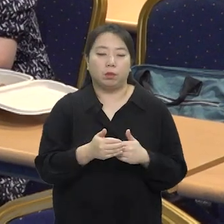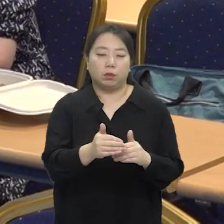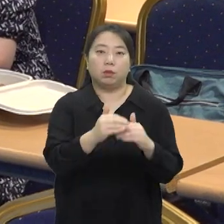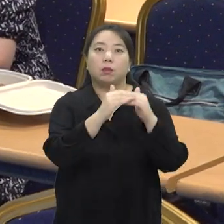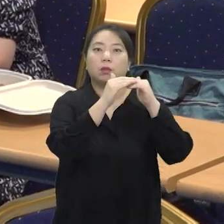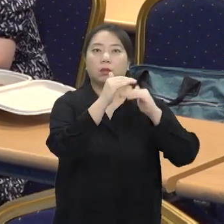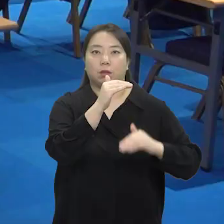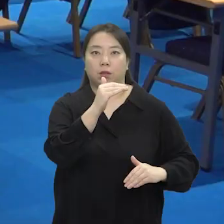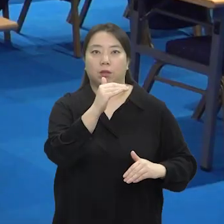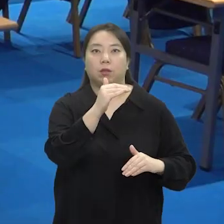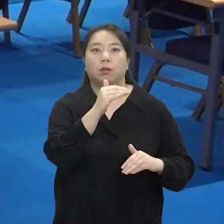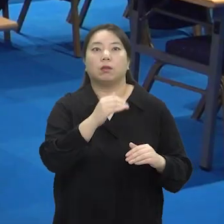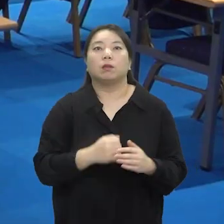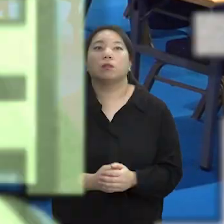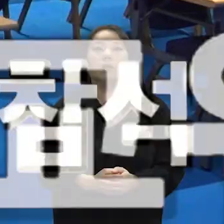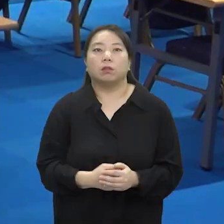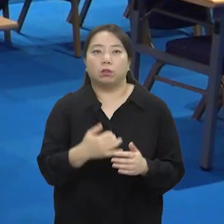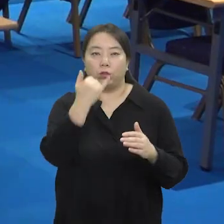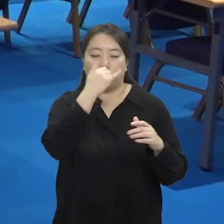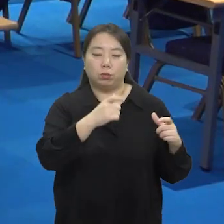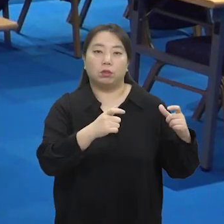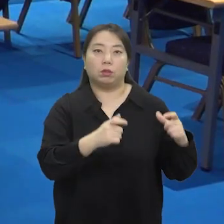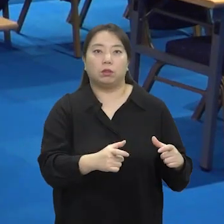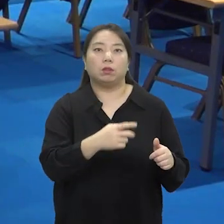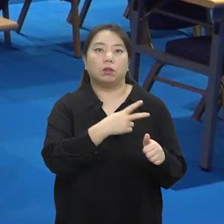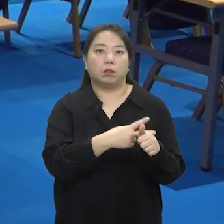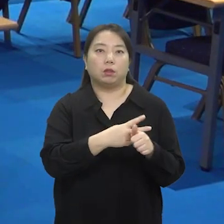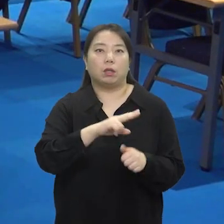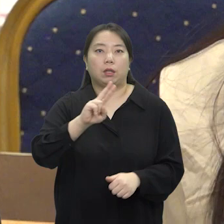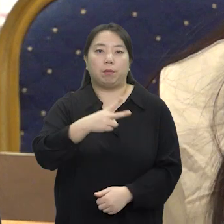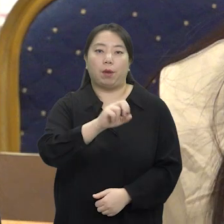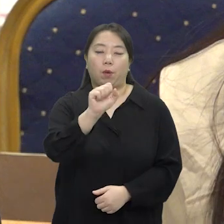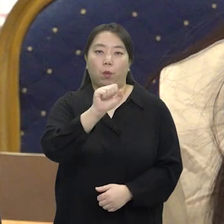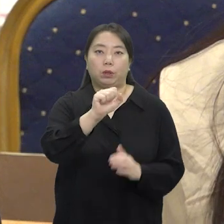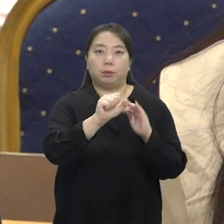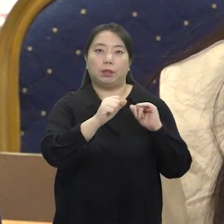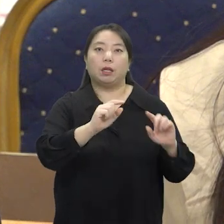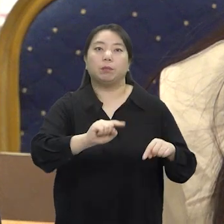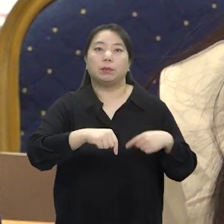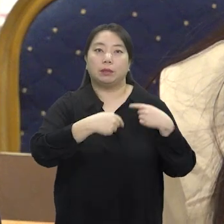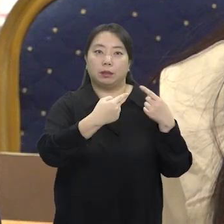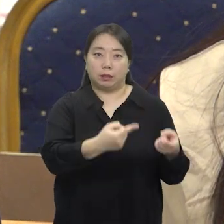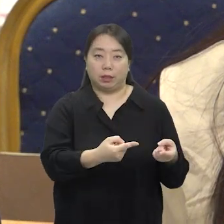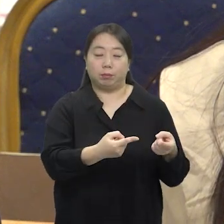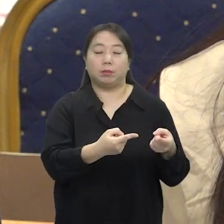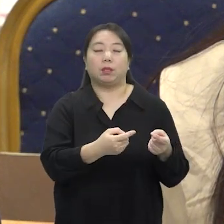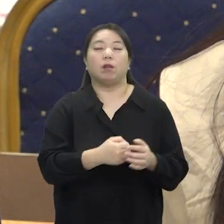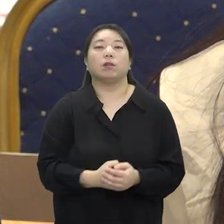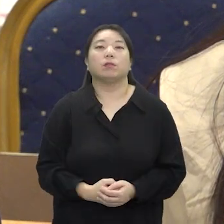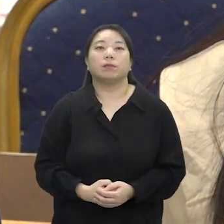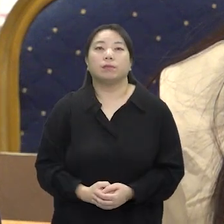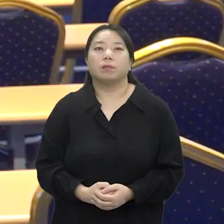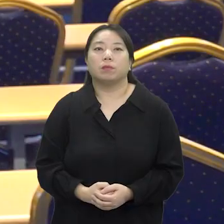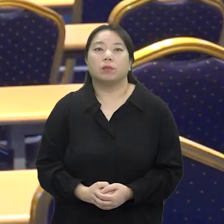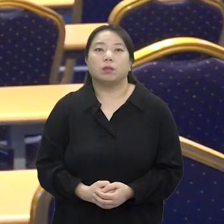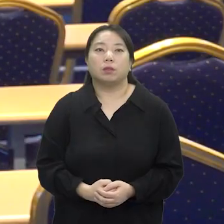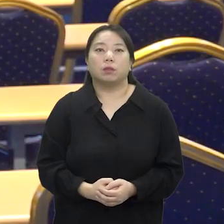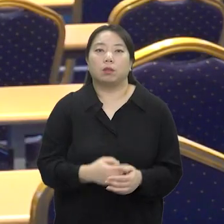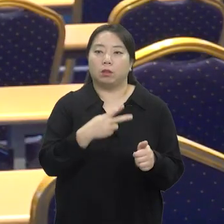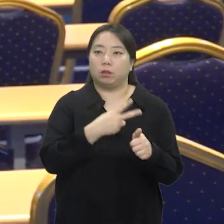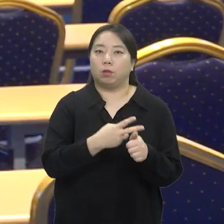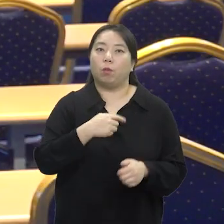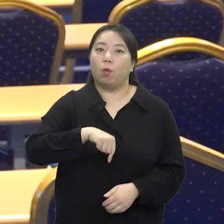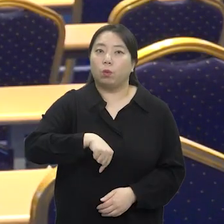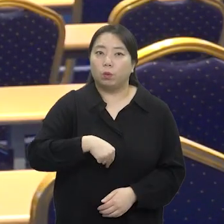진행된 미래교육 교원 한마당은 충청권 교원 250여 명이 참석한 가운데 성황리에 펼쳐졌는데요.